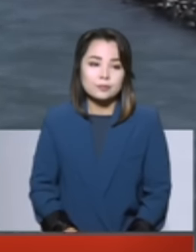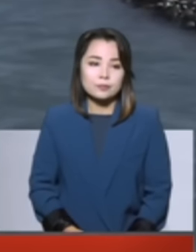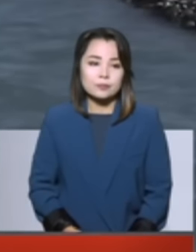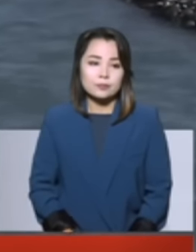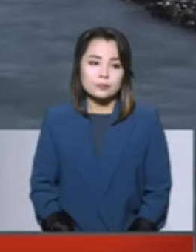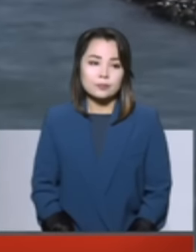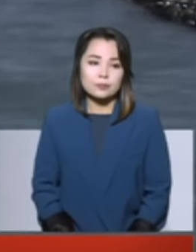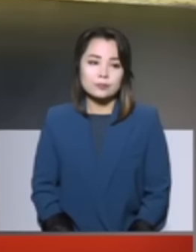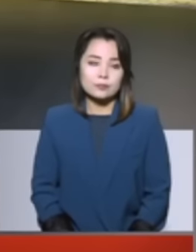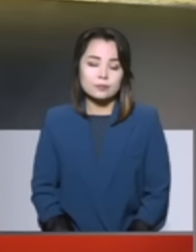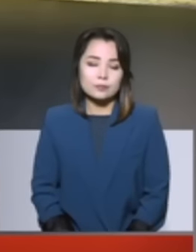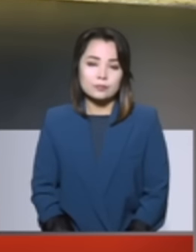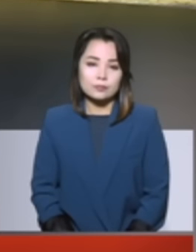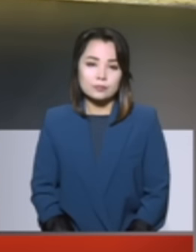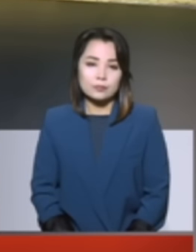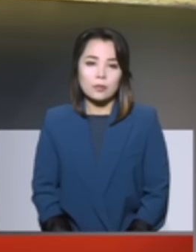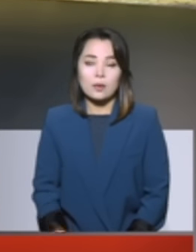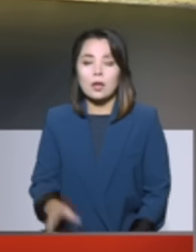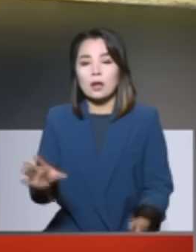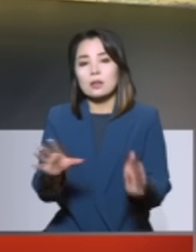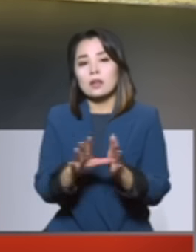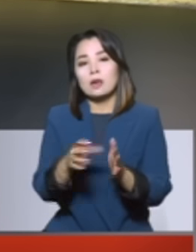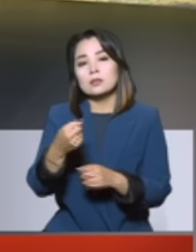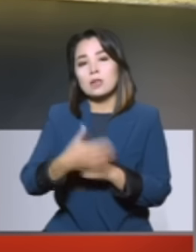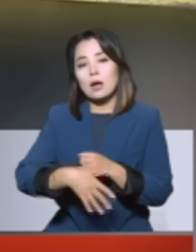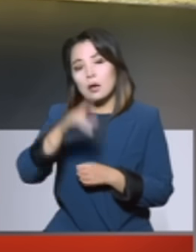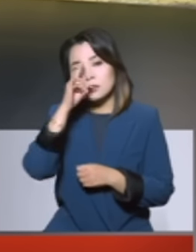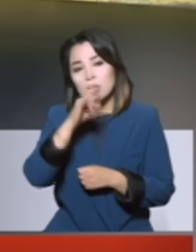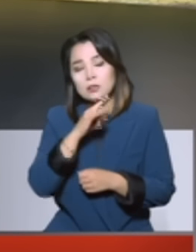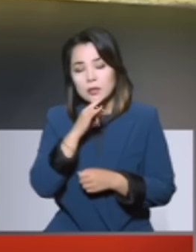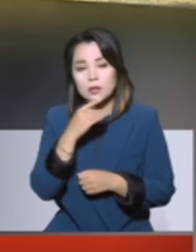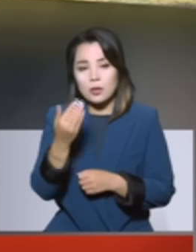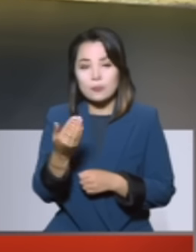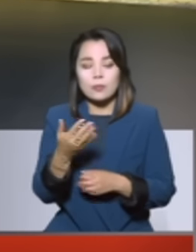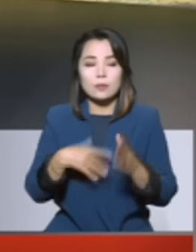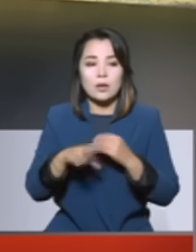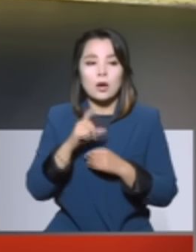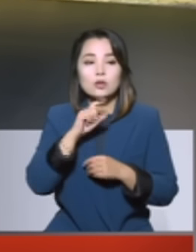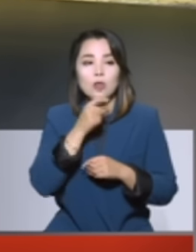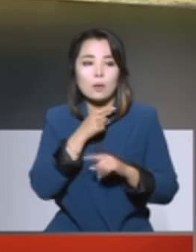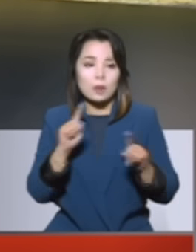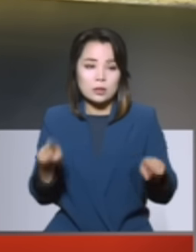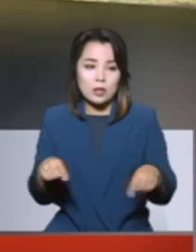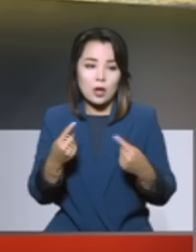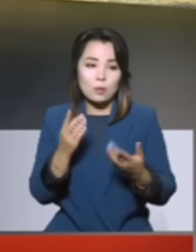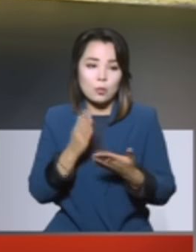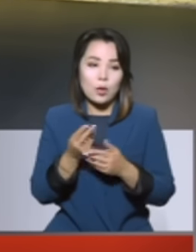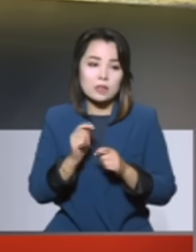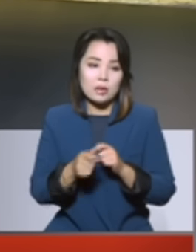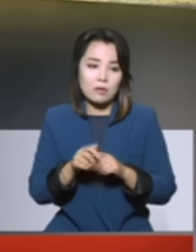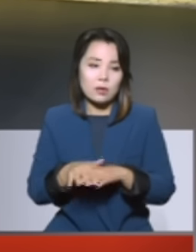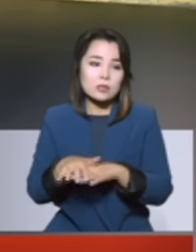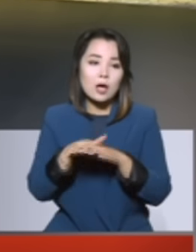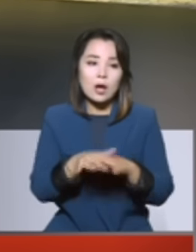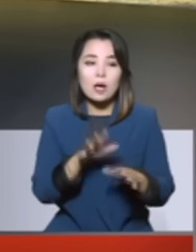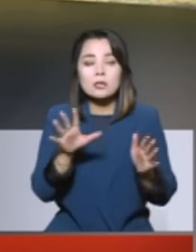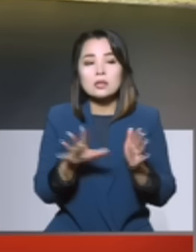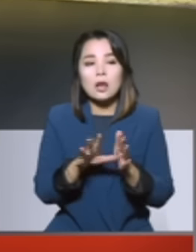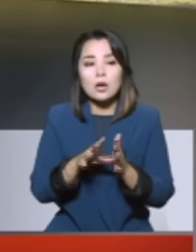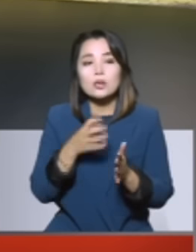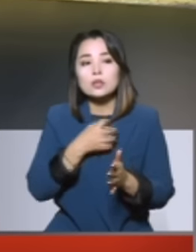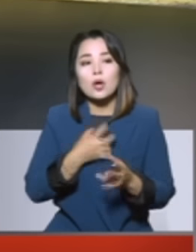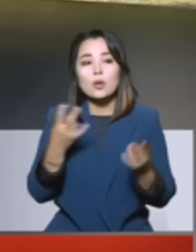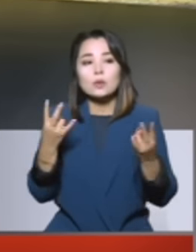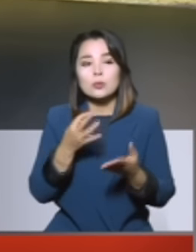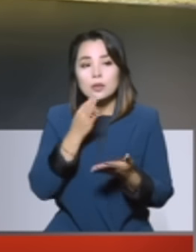облысы. Атом энергиясы Қазақстанның экономикалық әлеуетін артырады. Себебі инвесторлар үшін тұрақты қуат көзінің болуы